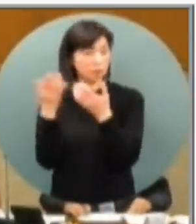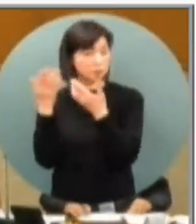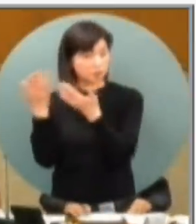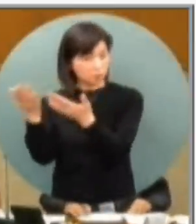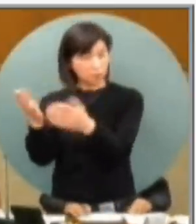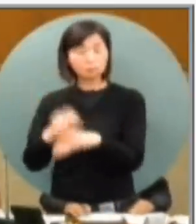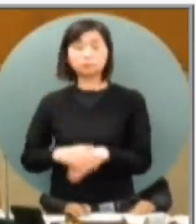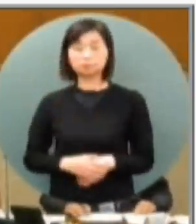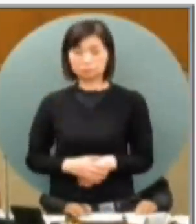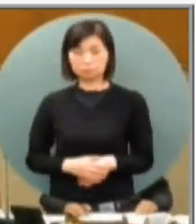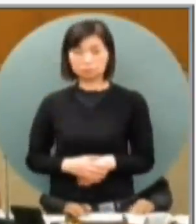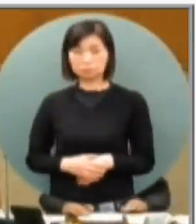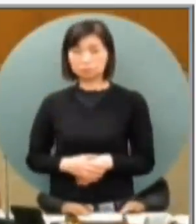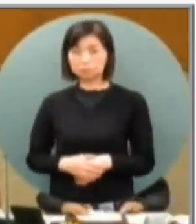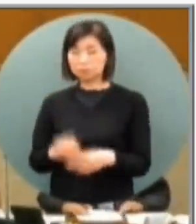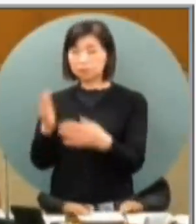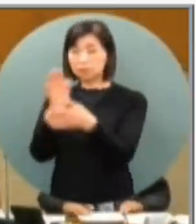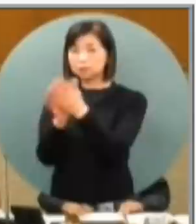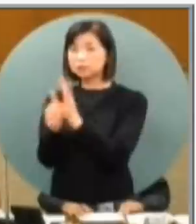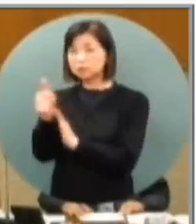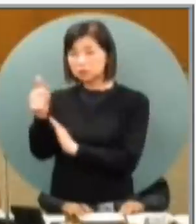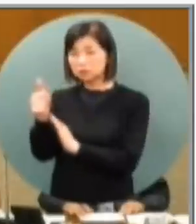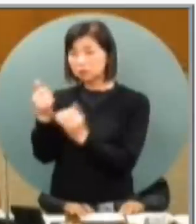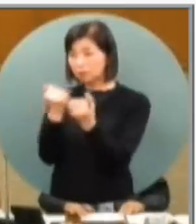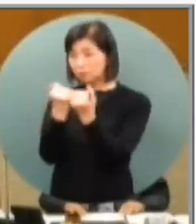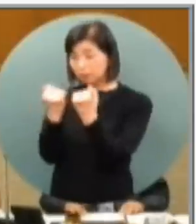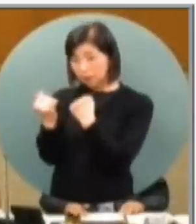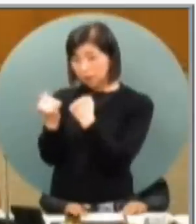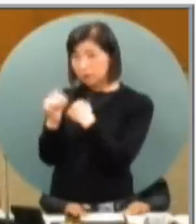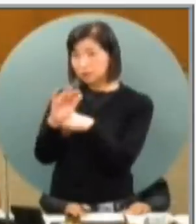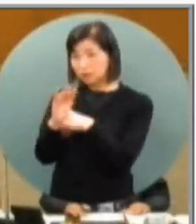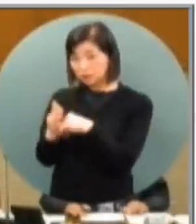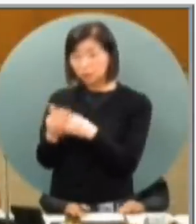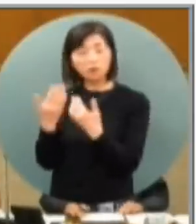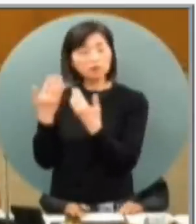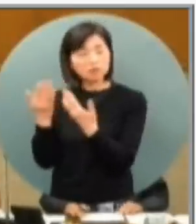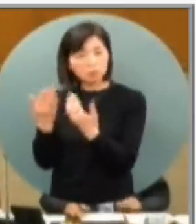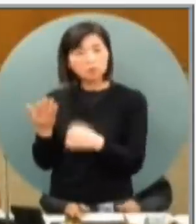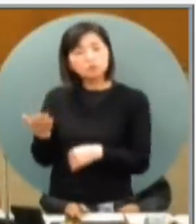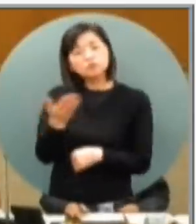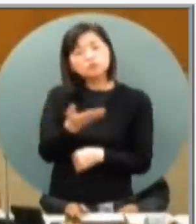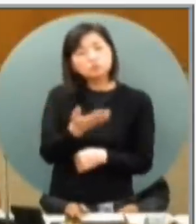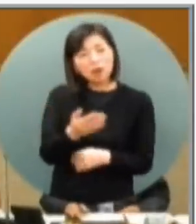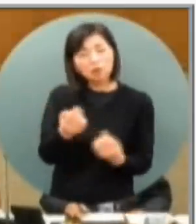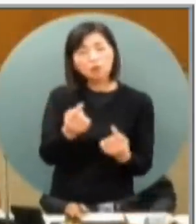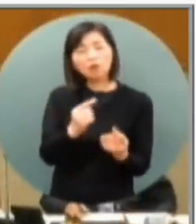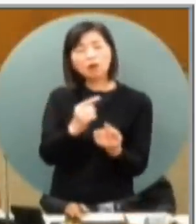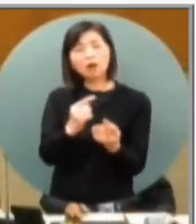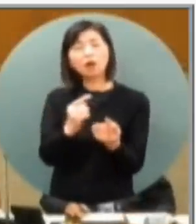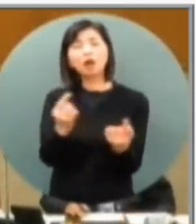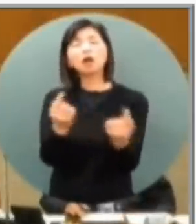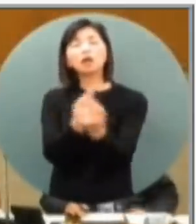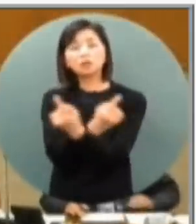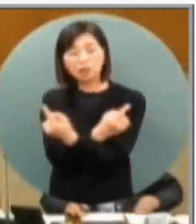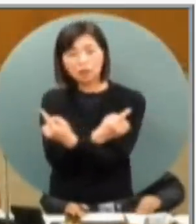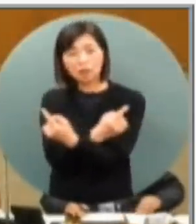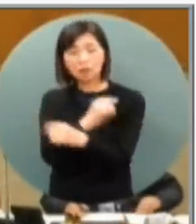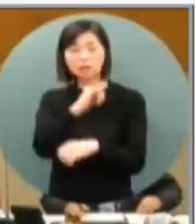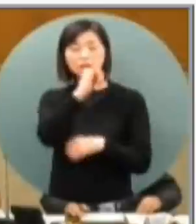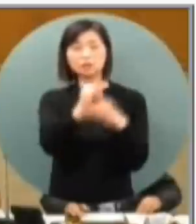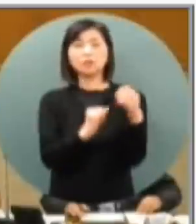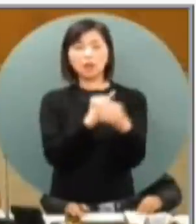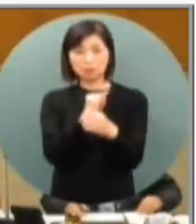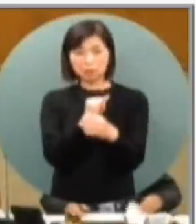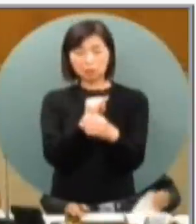事には大変失礼ですが、質問順番を変えて、失礼しました、インターネットについて質問